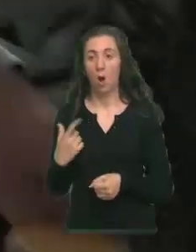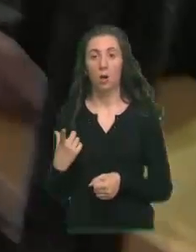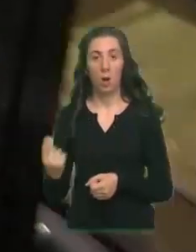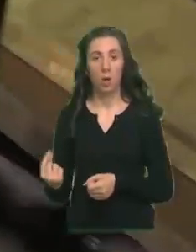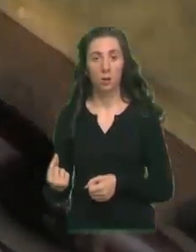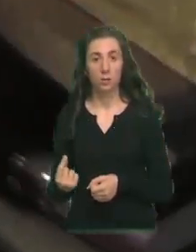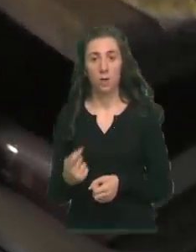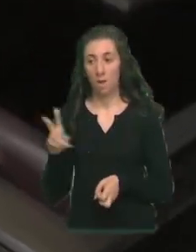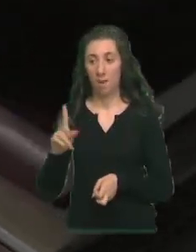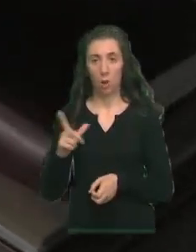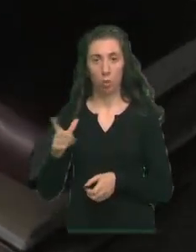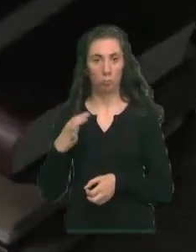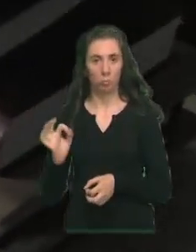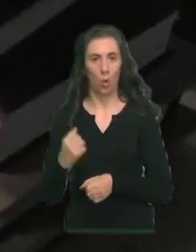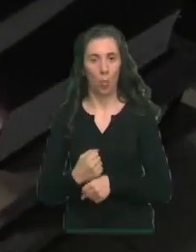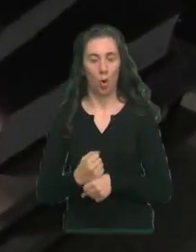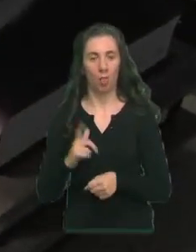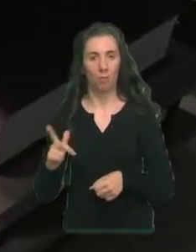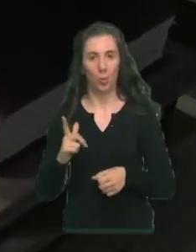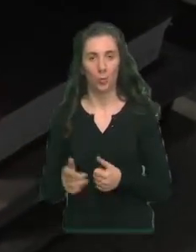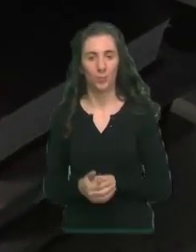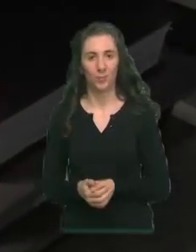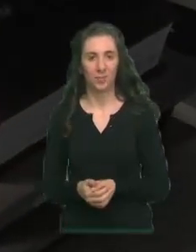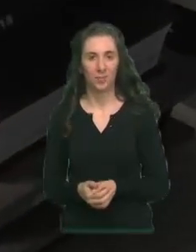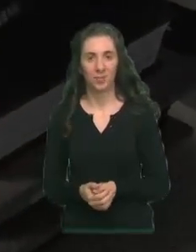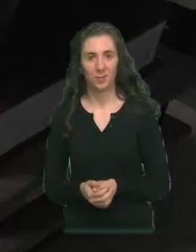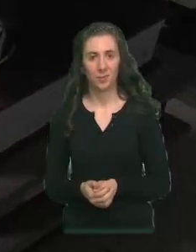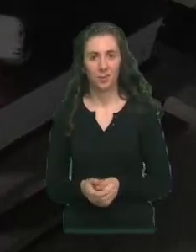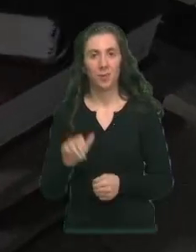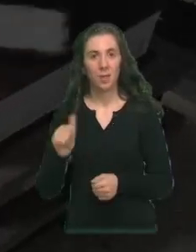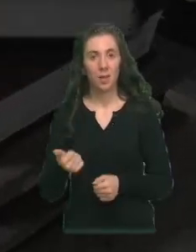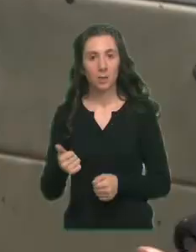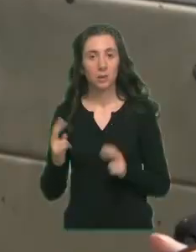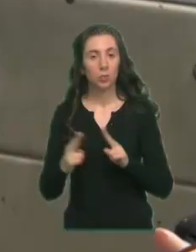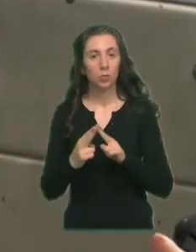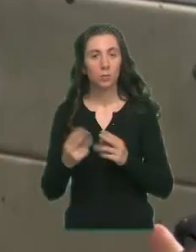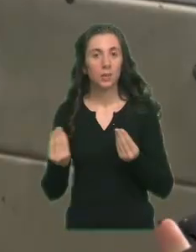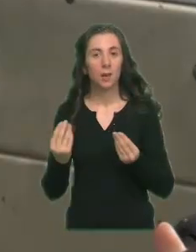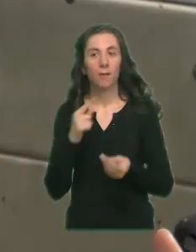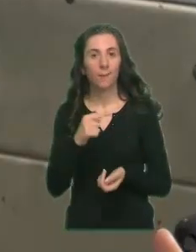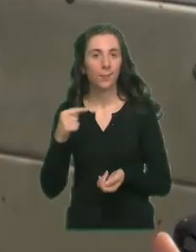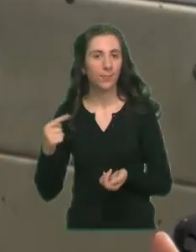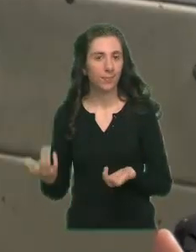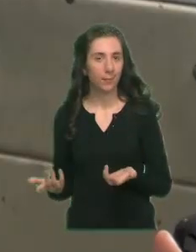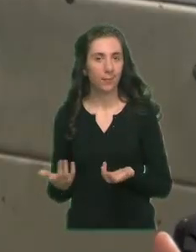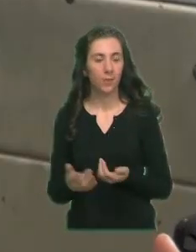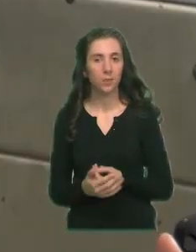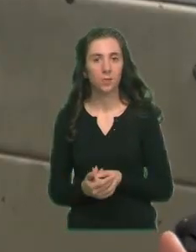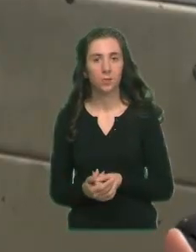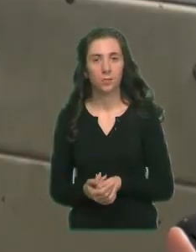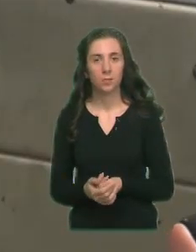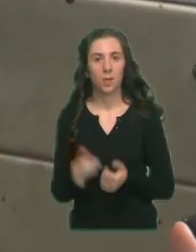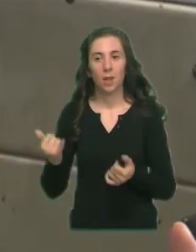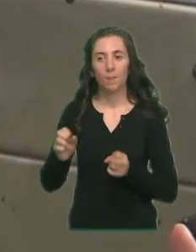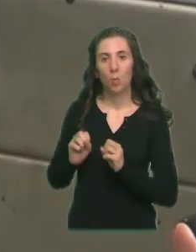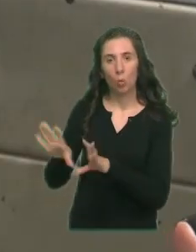nas dva, jel Vlado, dobro radimo, ne? Ne. Jeste li se možda susretali sa nekim predrasudama